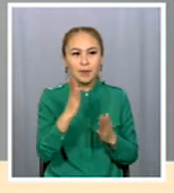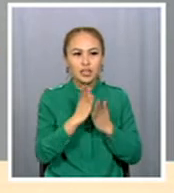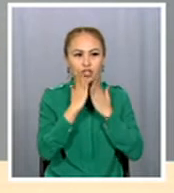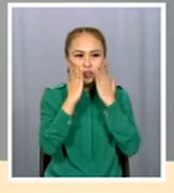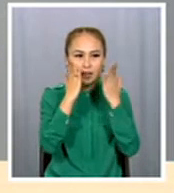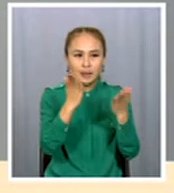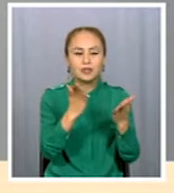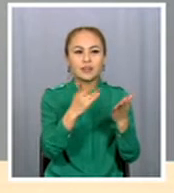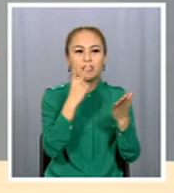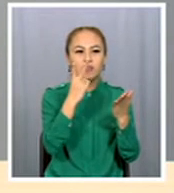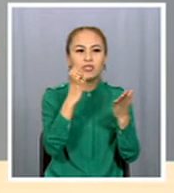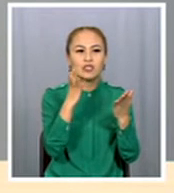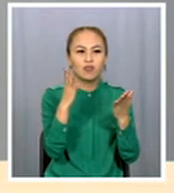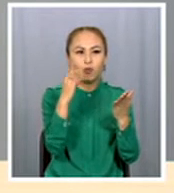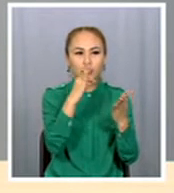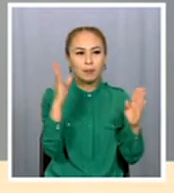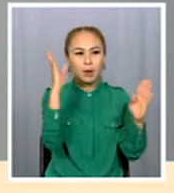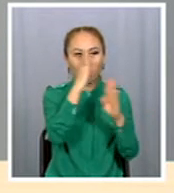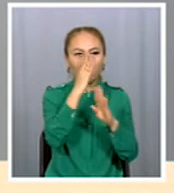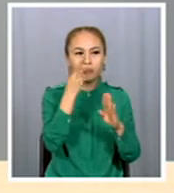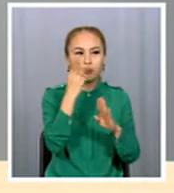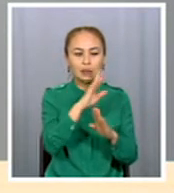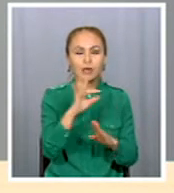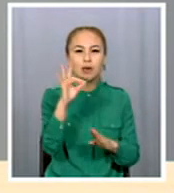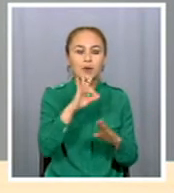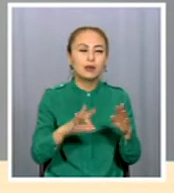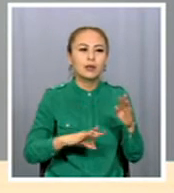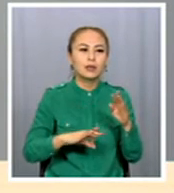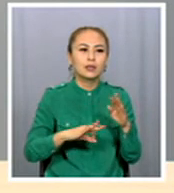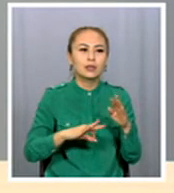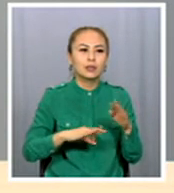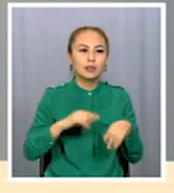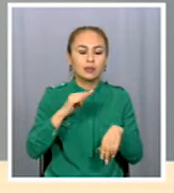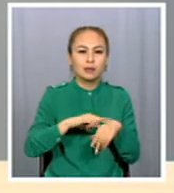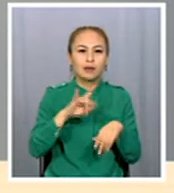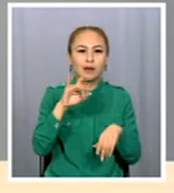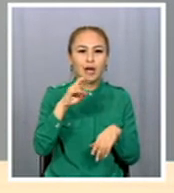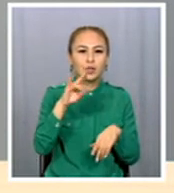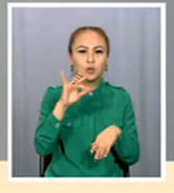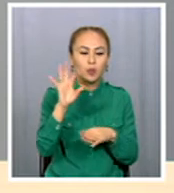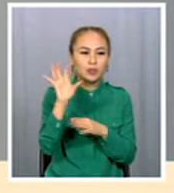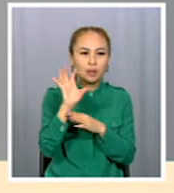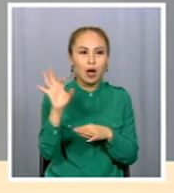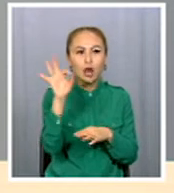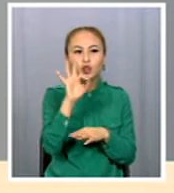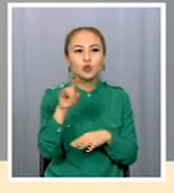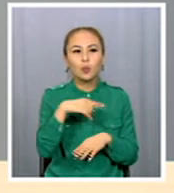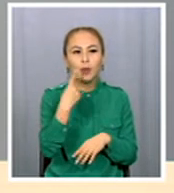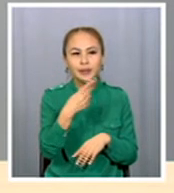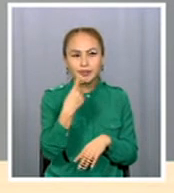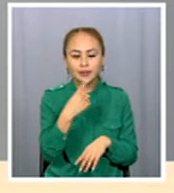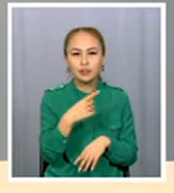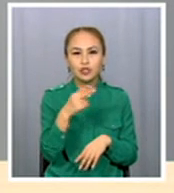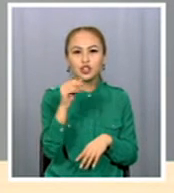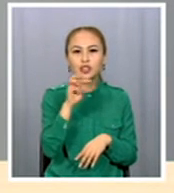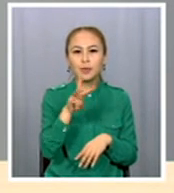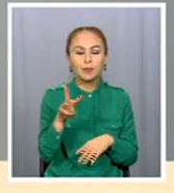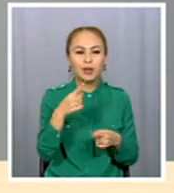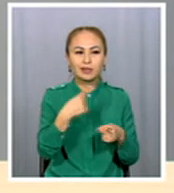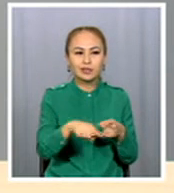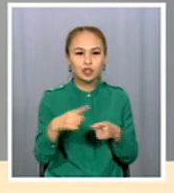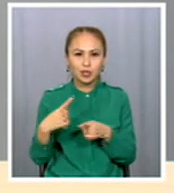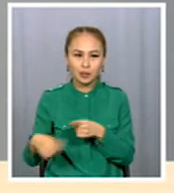прочитайте две сводки о погоде для радиостанции. О чем они, чем